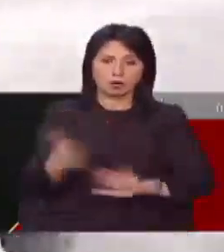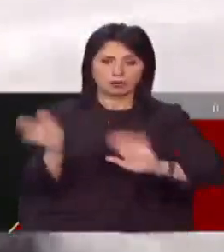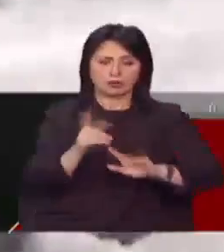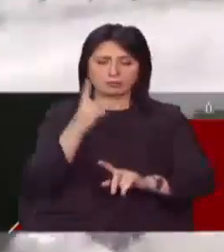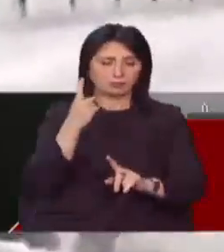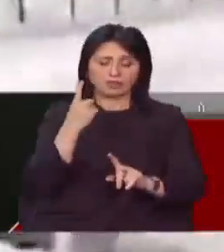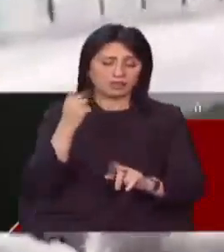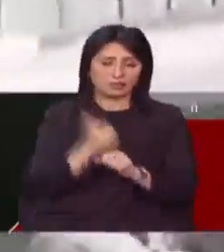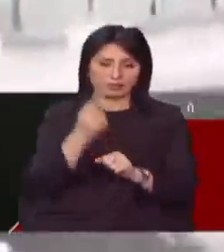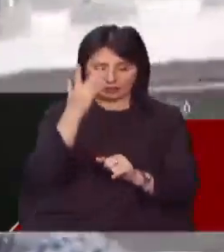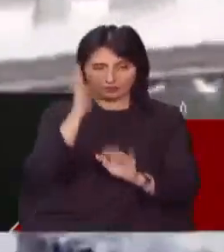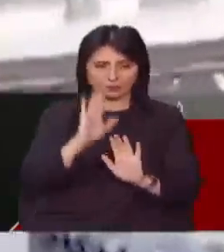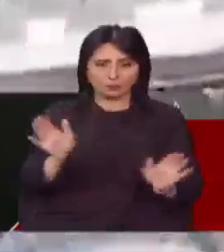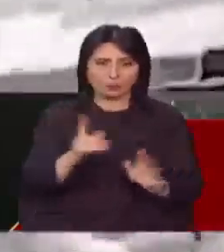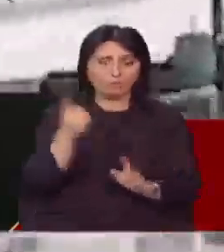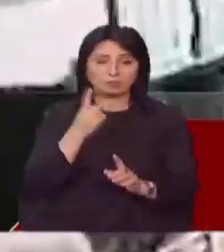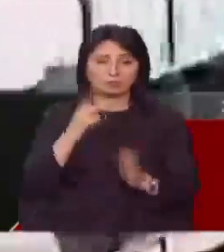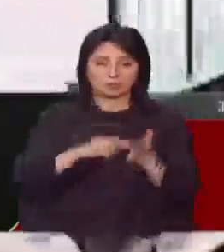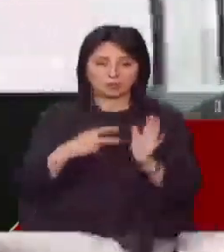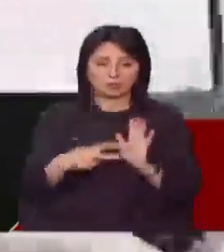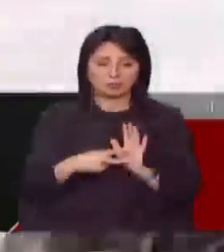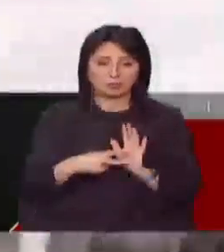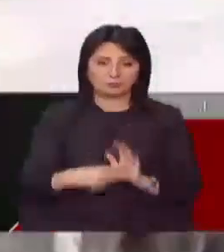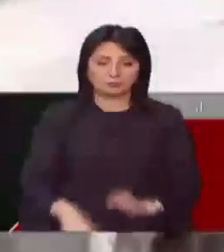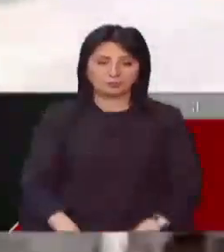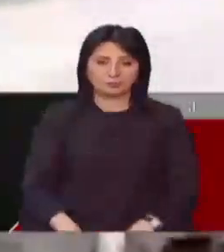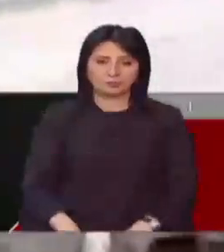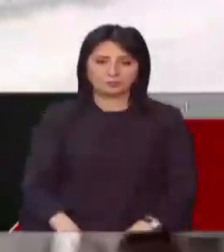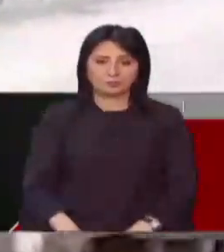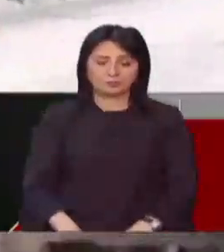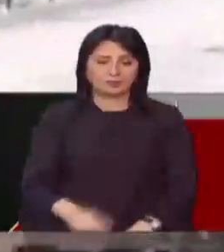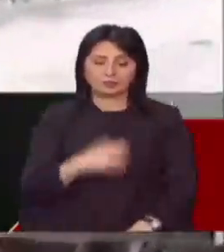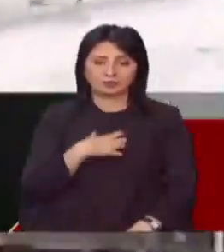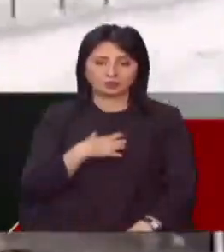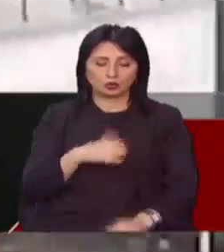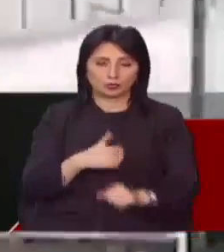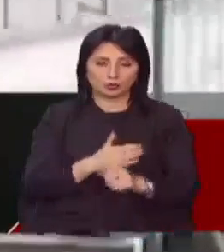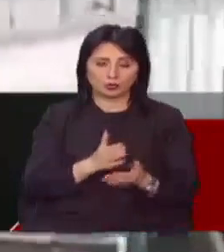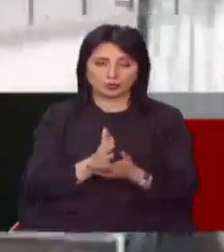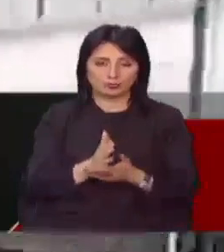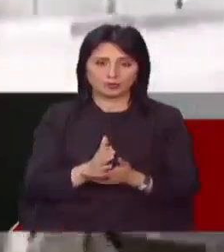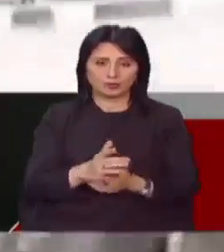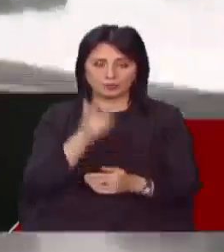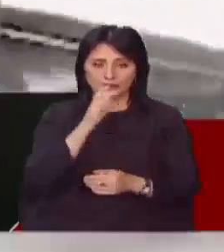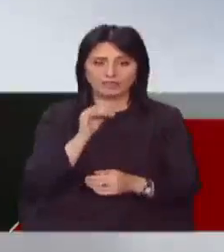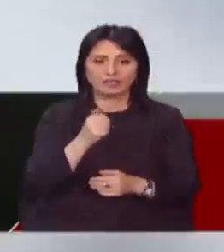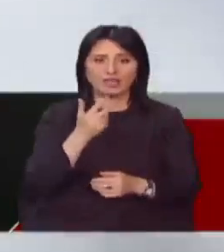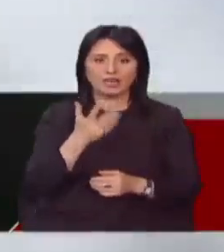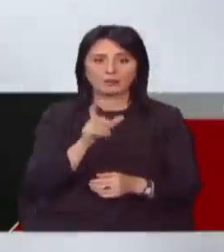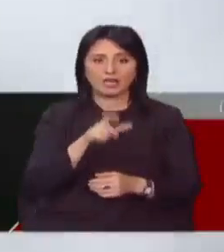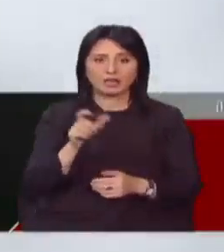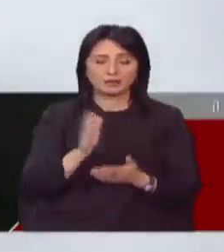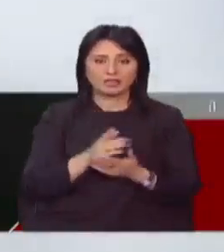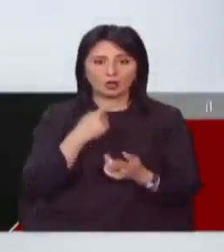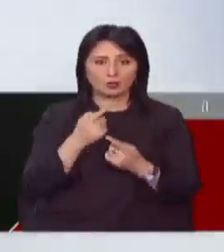უსაფრთხო ადგილზე გადმოყვანა. აი ეს არის პირველი ეტაპი და ძალიან მნიშვნელოვანი პირველი ეტაპი. ბატონო სერგი, რამდენ ადამიანზე